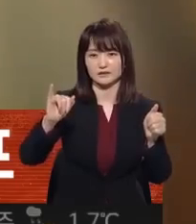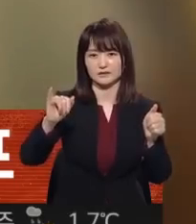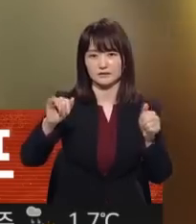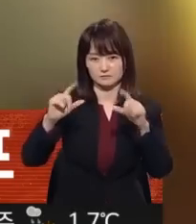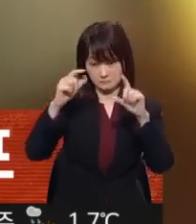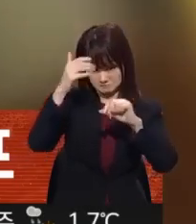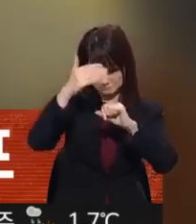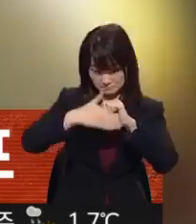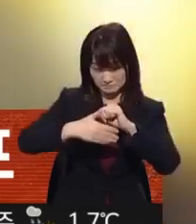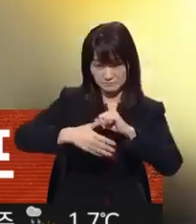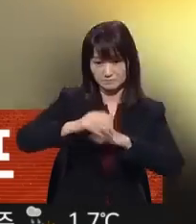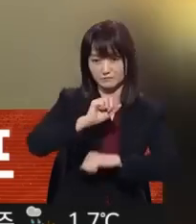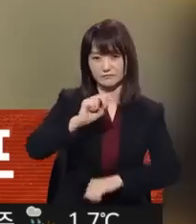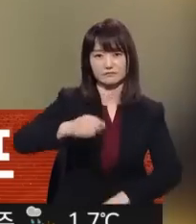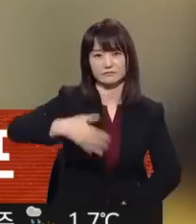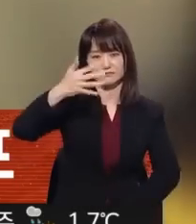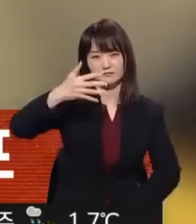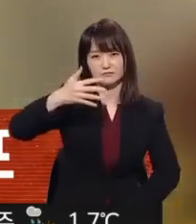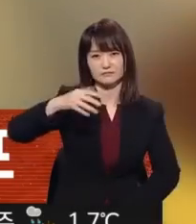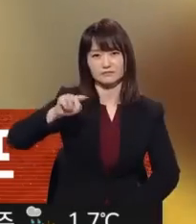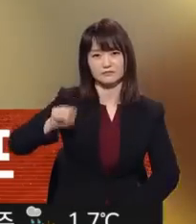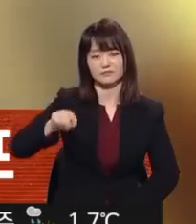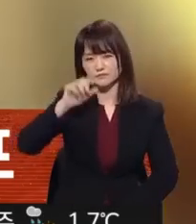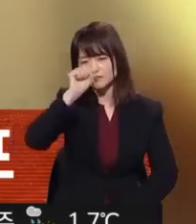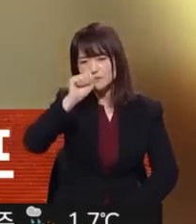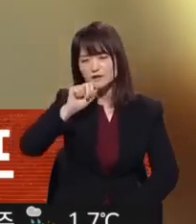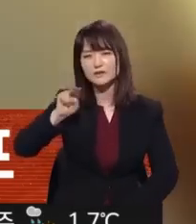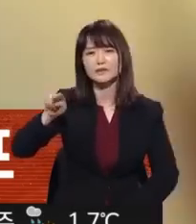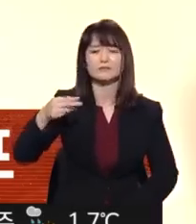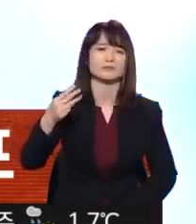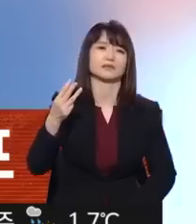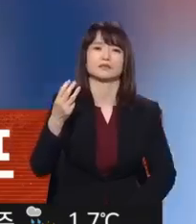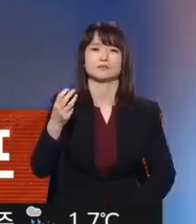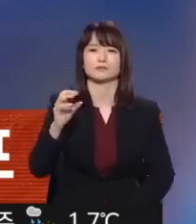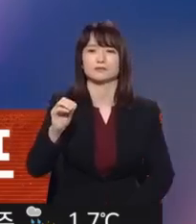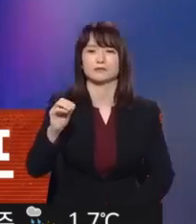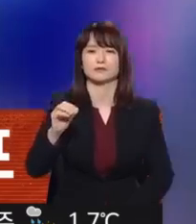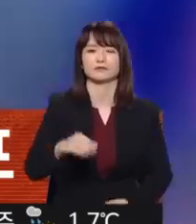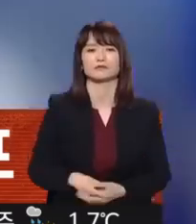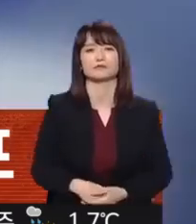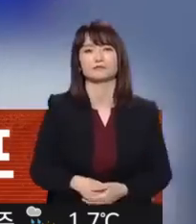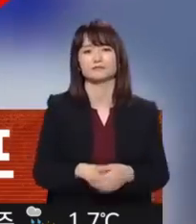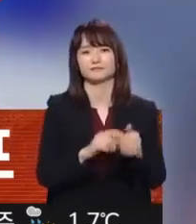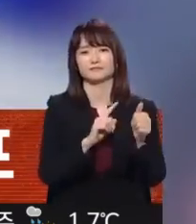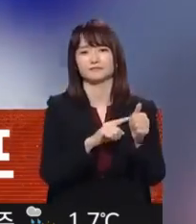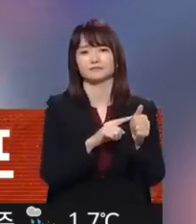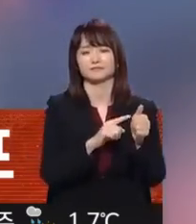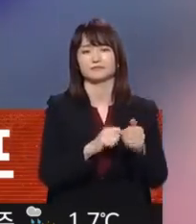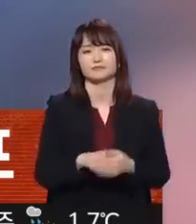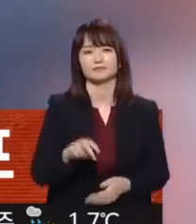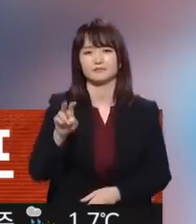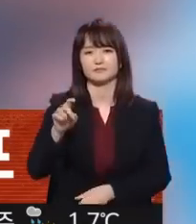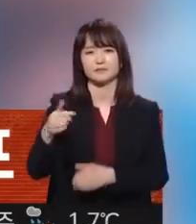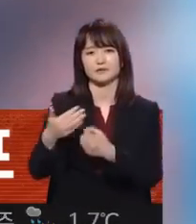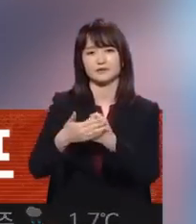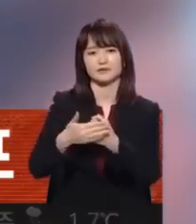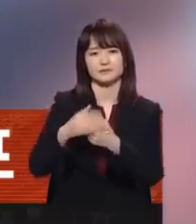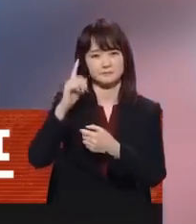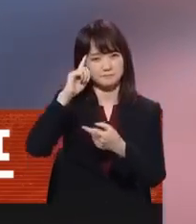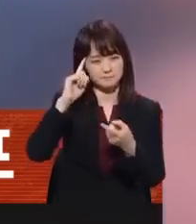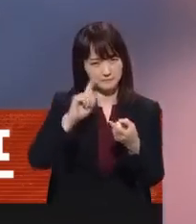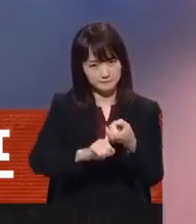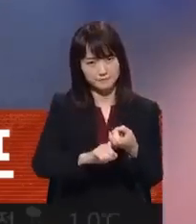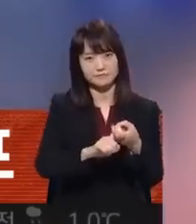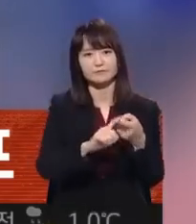무려 좋아요가 237만 개를 받았다고 합니다. 아, 저 소금 뿌리는 아저씨? 네네. 자, 메시 덕에 엄청난 관심을